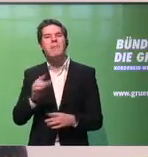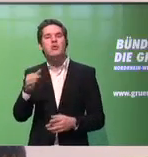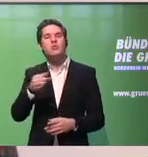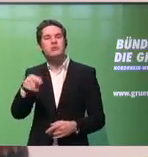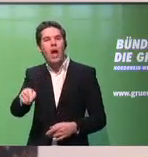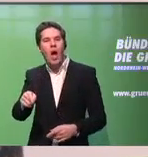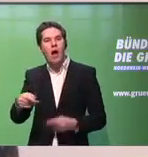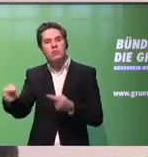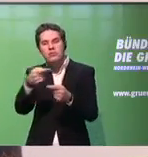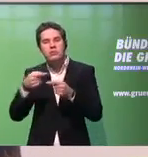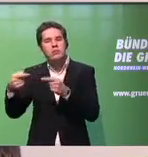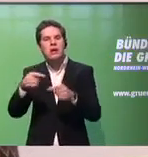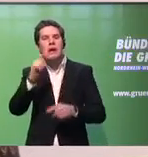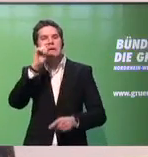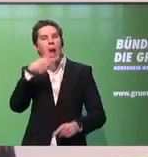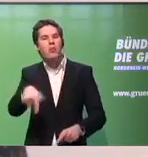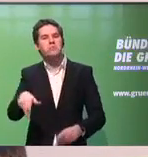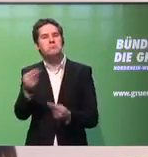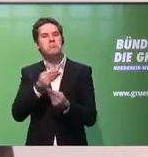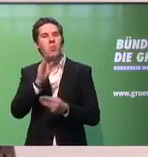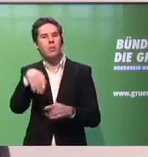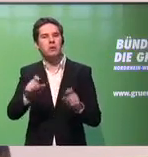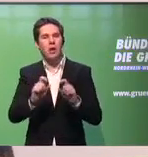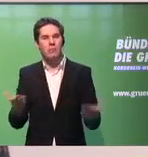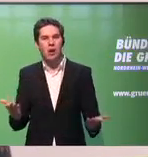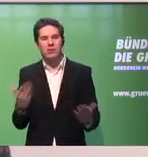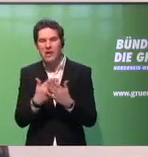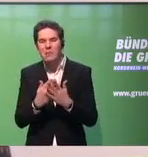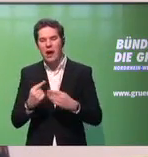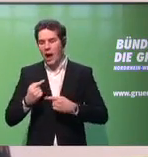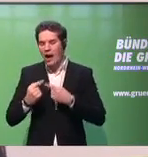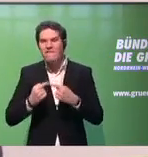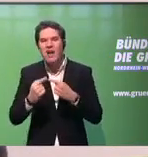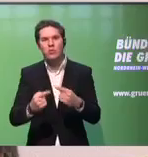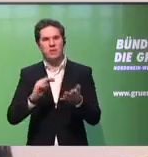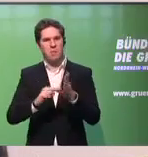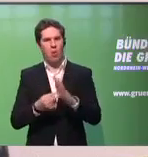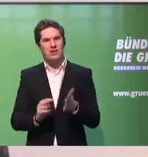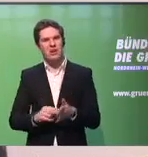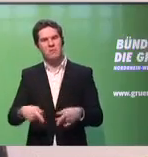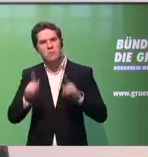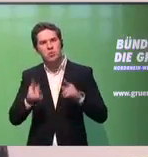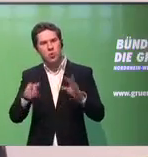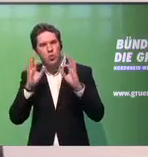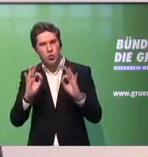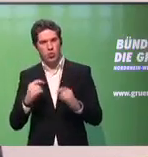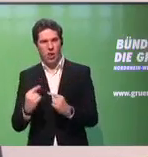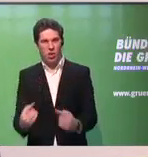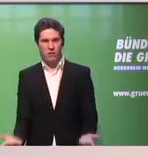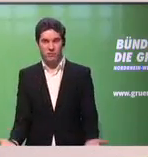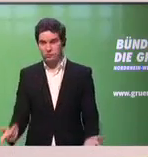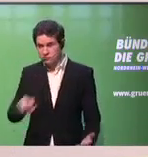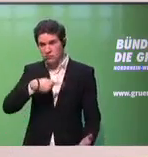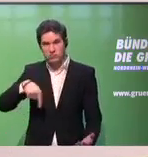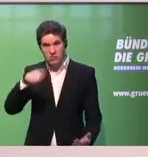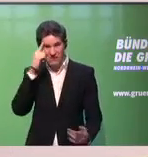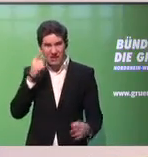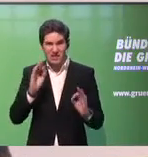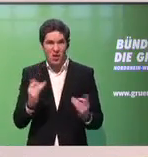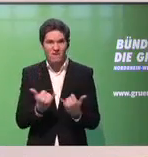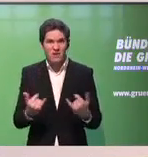genügend vorkommt, eine gute Entwicklungspolitik. Und da wissen wir eigentlich auch schon, wie das aussieht. Eine